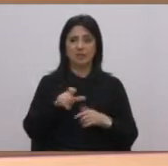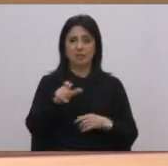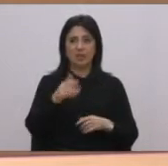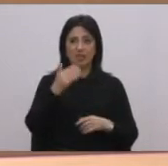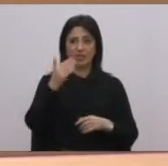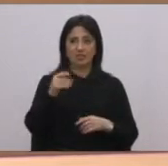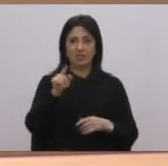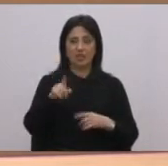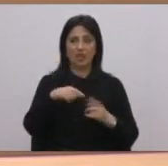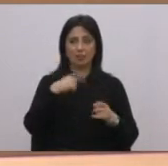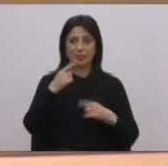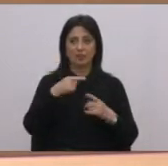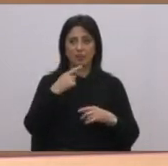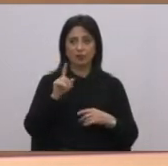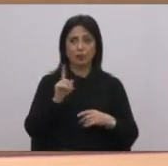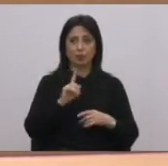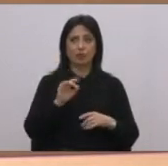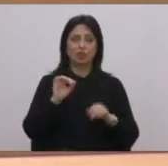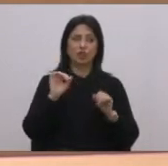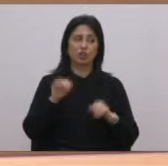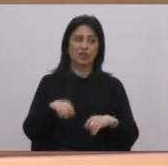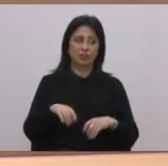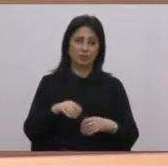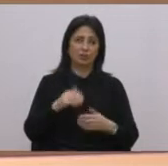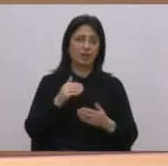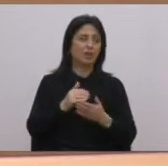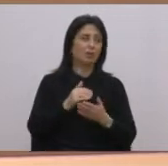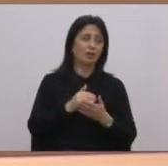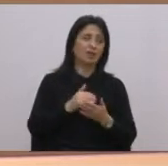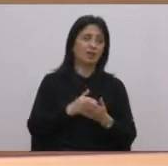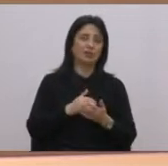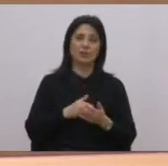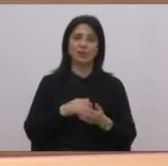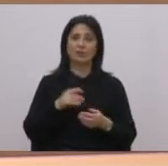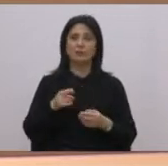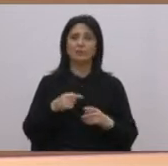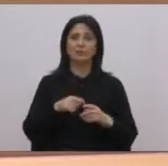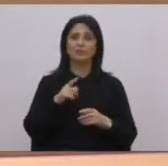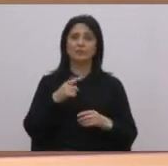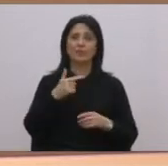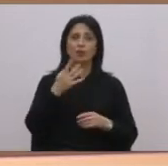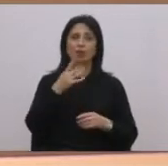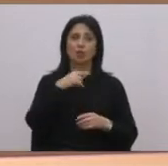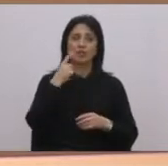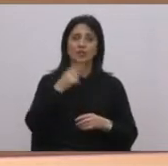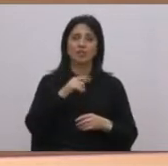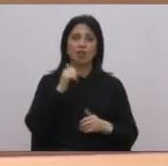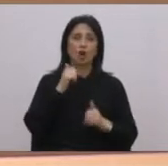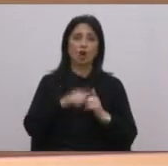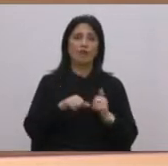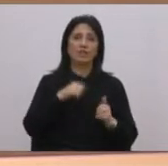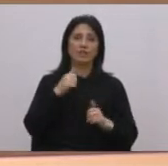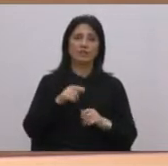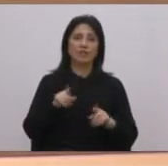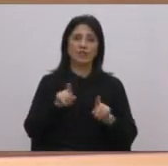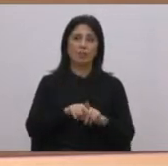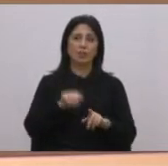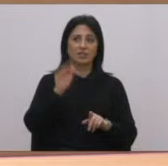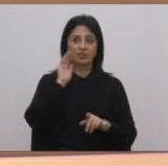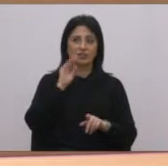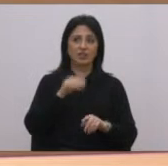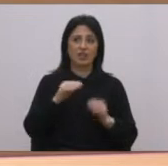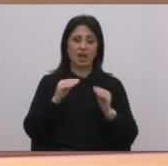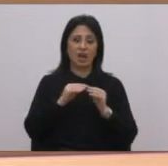თქვენ აქ ილაპარაკეთ, რომ შეიძლება ეს გაიხსნას 24 წელს, თუმცა ყოველ წელს ამას ვისმენთ,